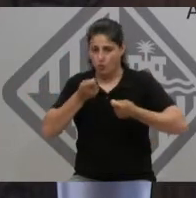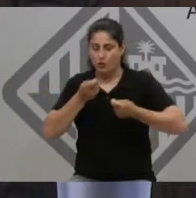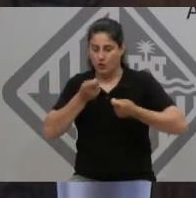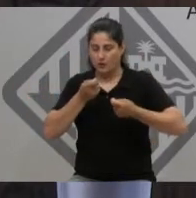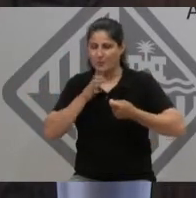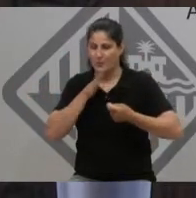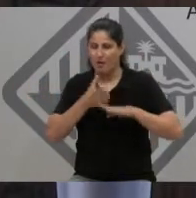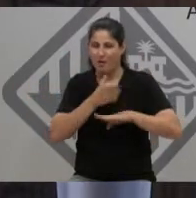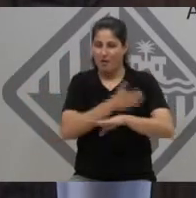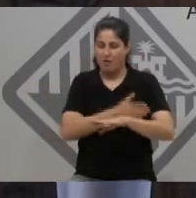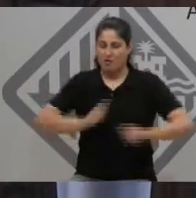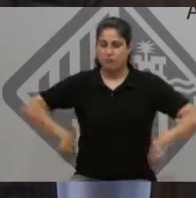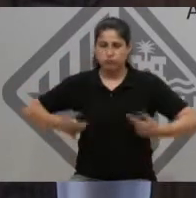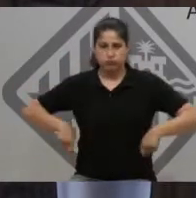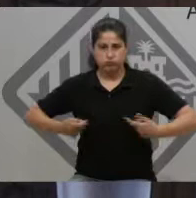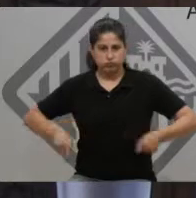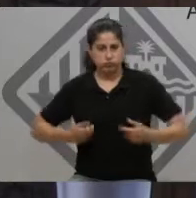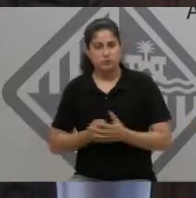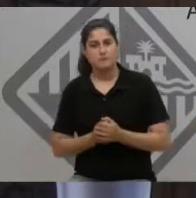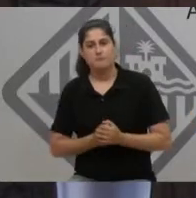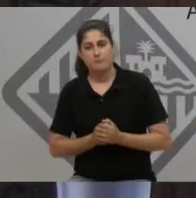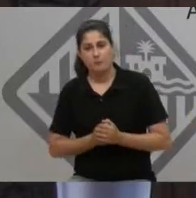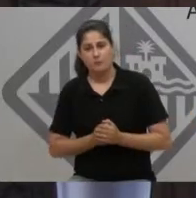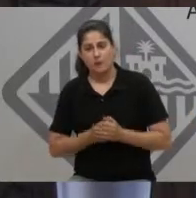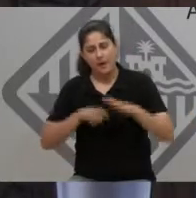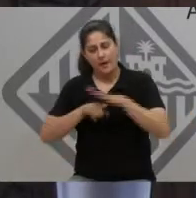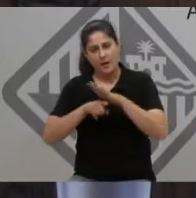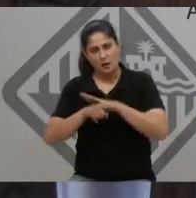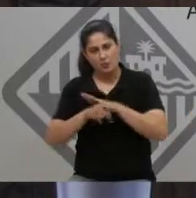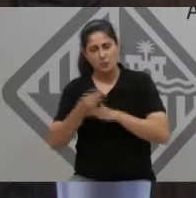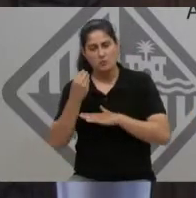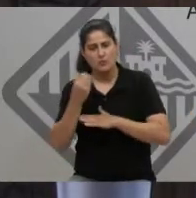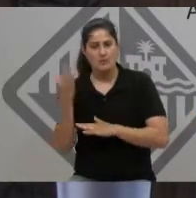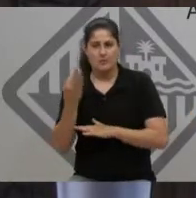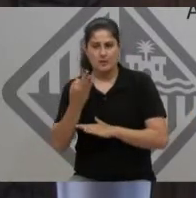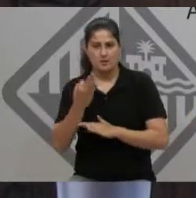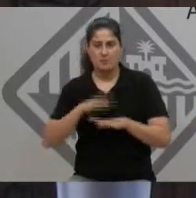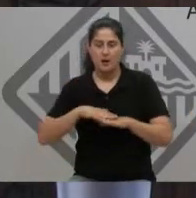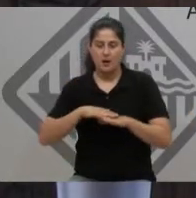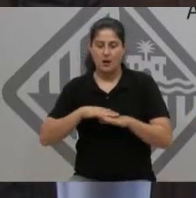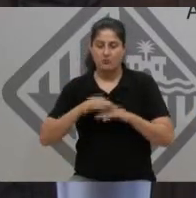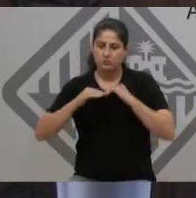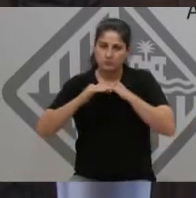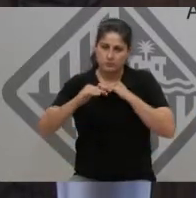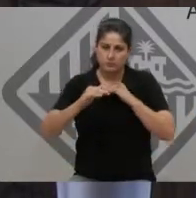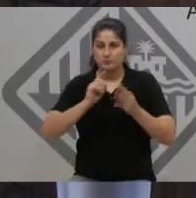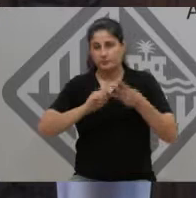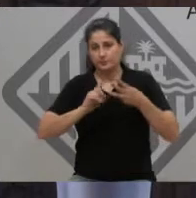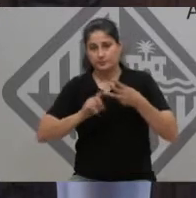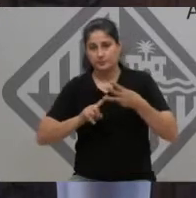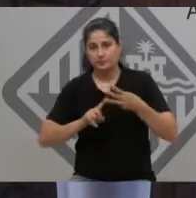excessiva respecte a el que és una bona gestió dels comptes públics. En tercer lloc,